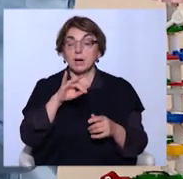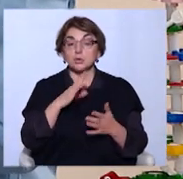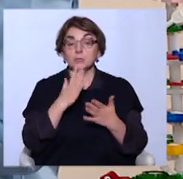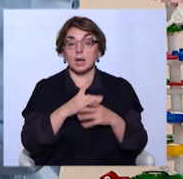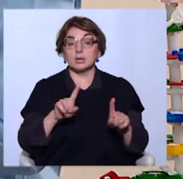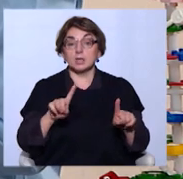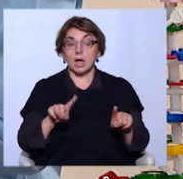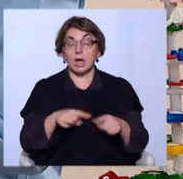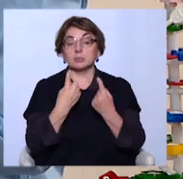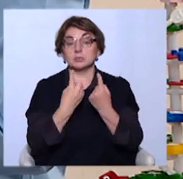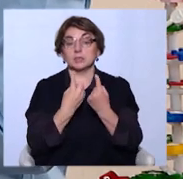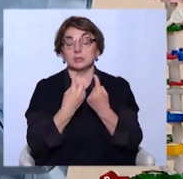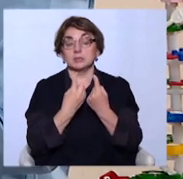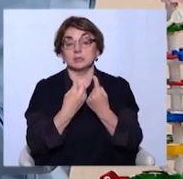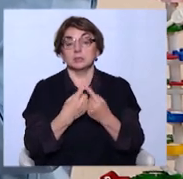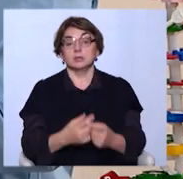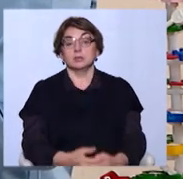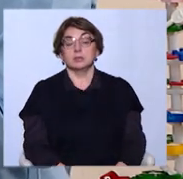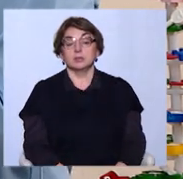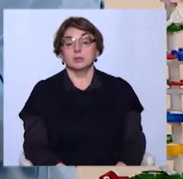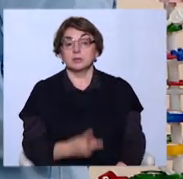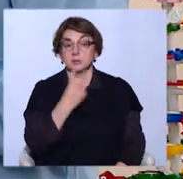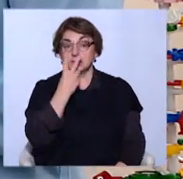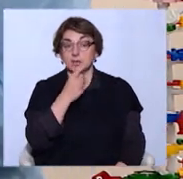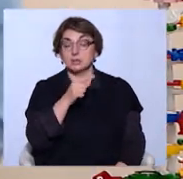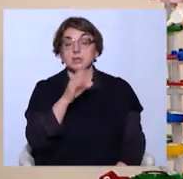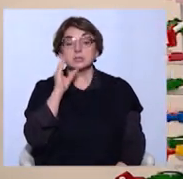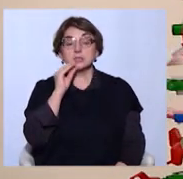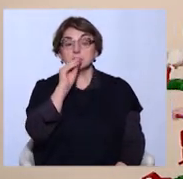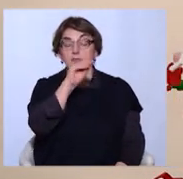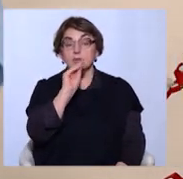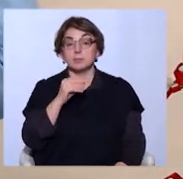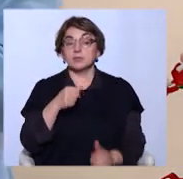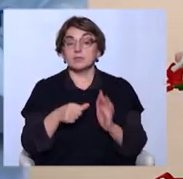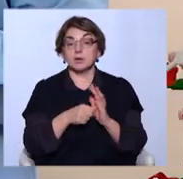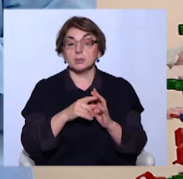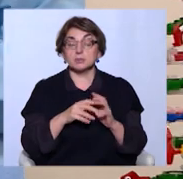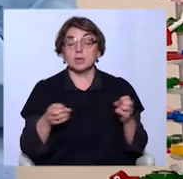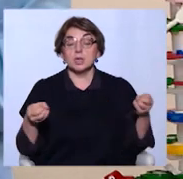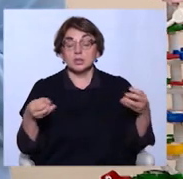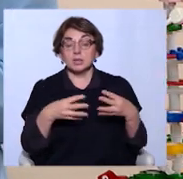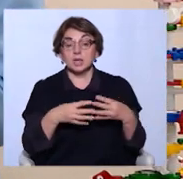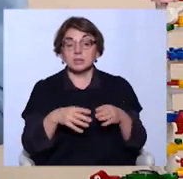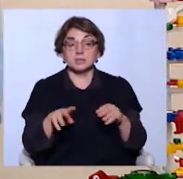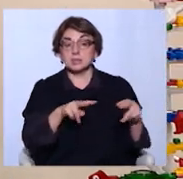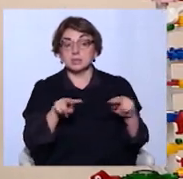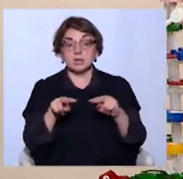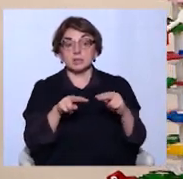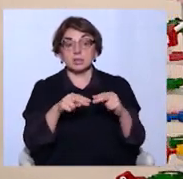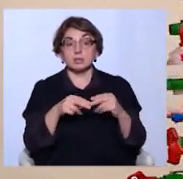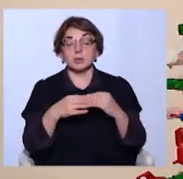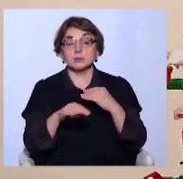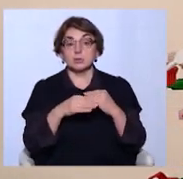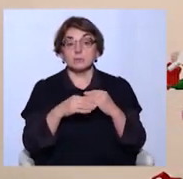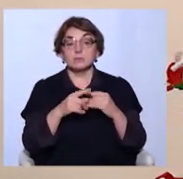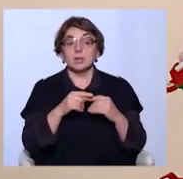ჟანგბადი, მაგნიუმი არის აღდგენი. და ნახეთ, ეს კოეფიციენტები ასევე გვეხმარება რეაქციის გათანაბრებაში.